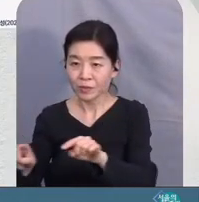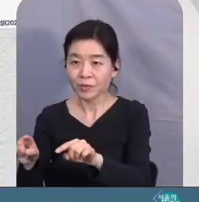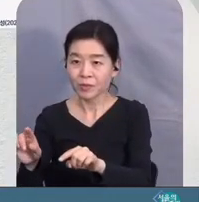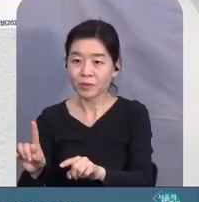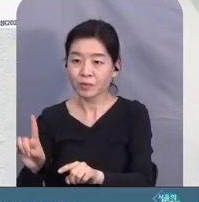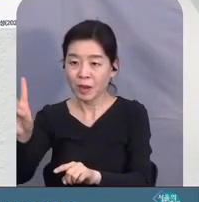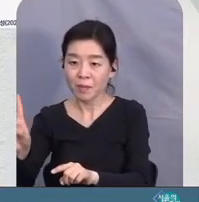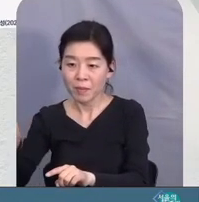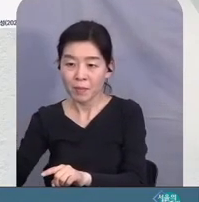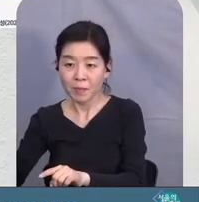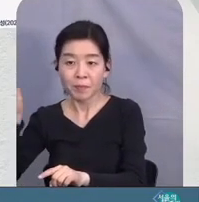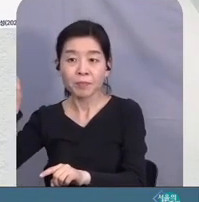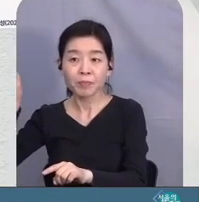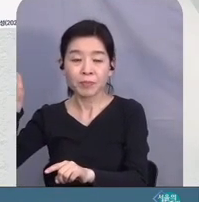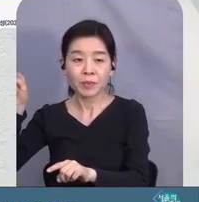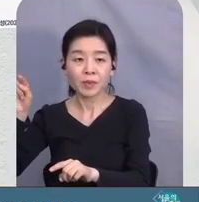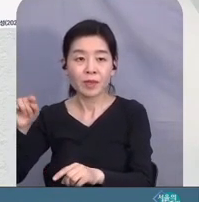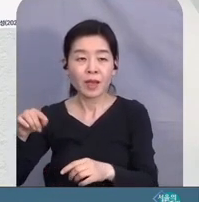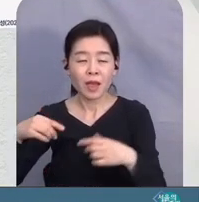방사능이